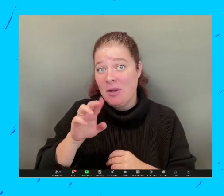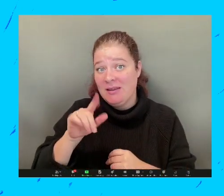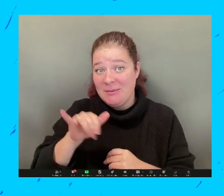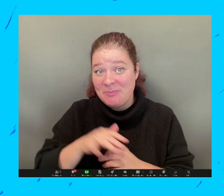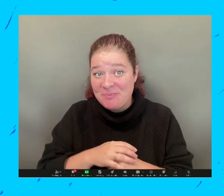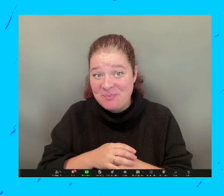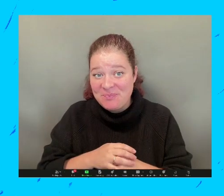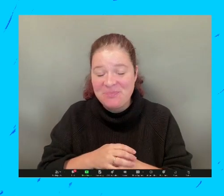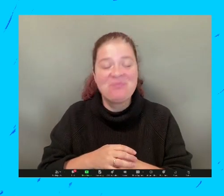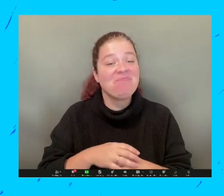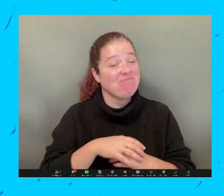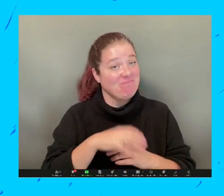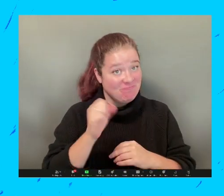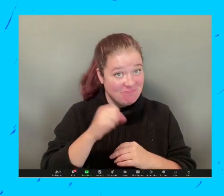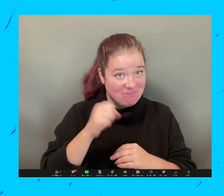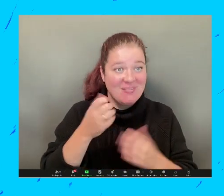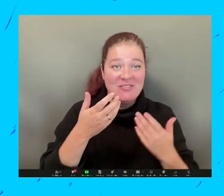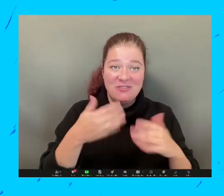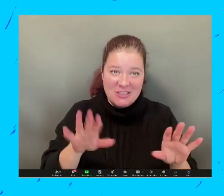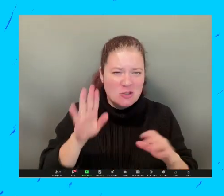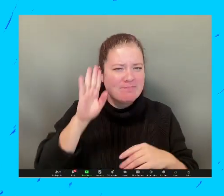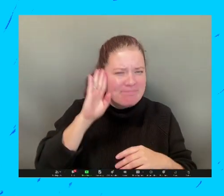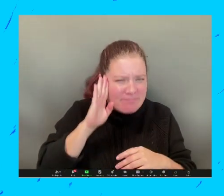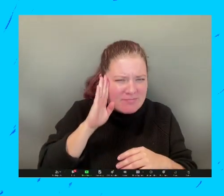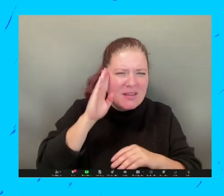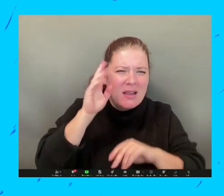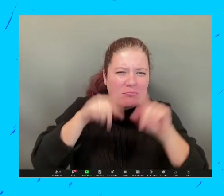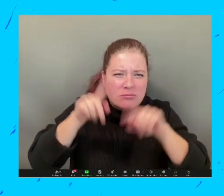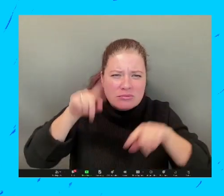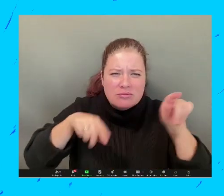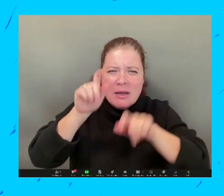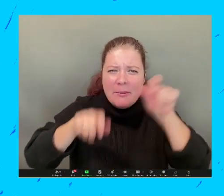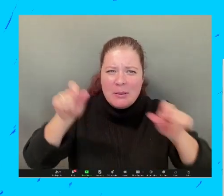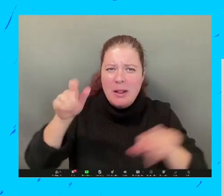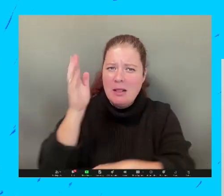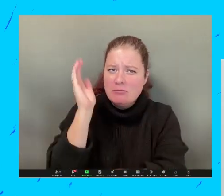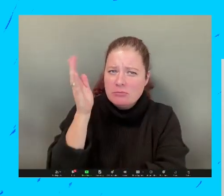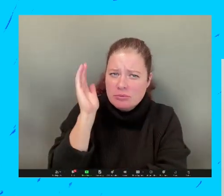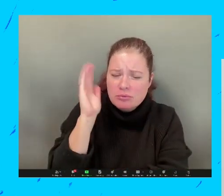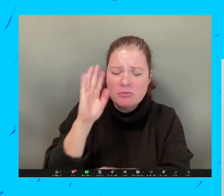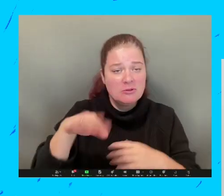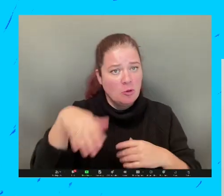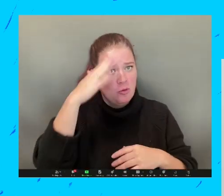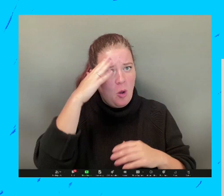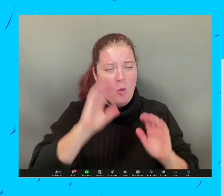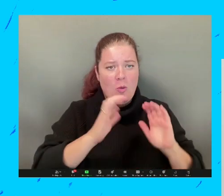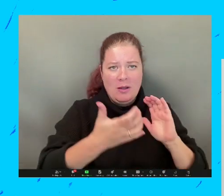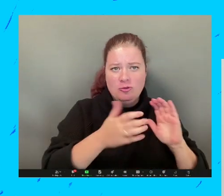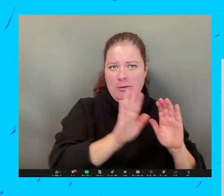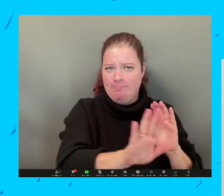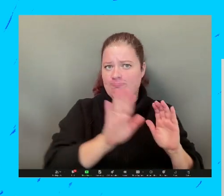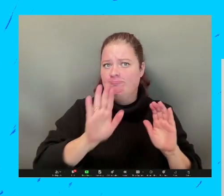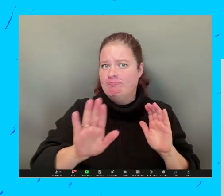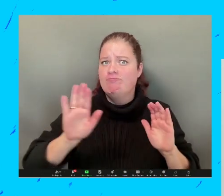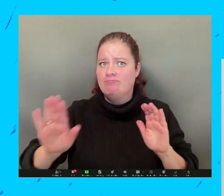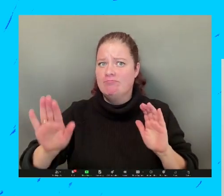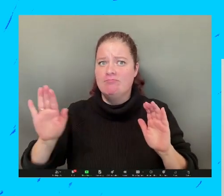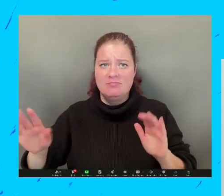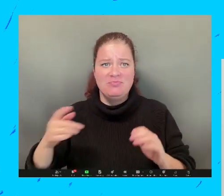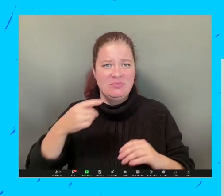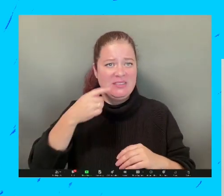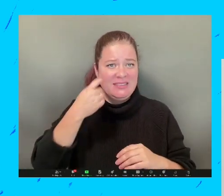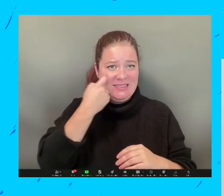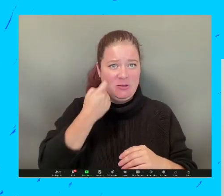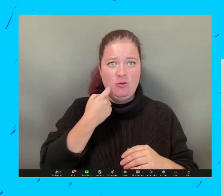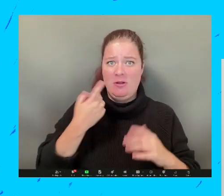have listened to the speakers and we know the situation in our countries regarding la situation par rapport à l'éducation